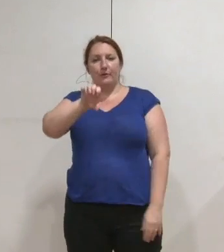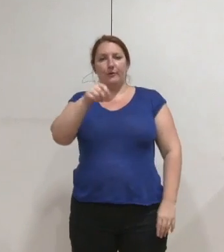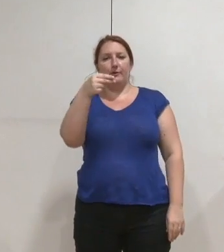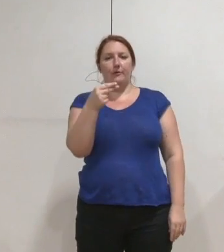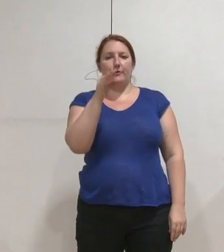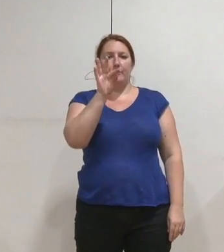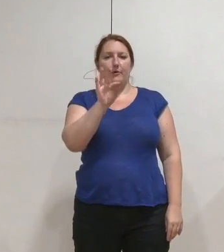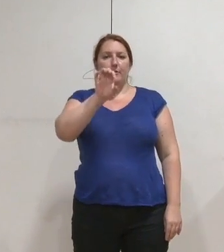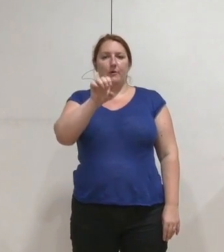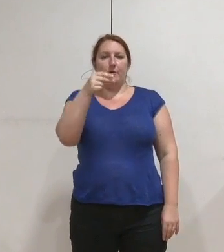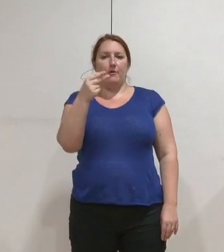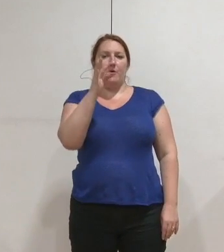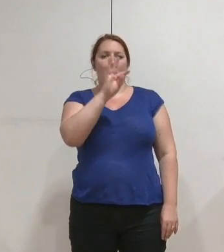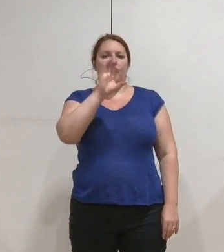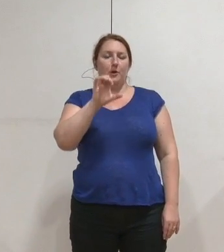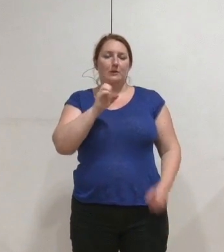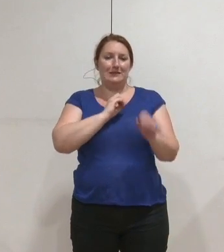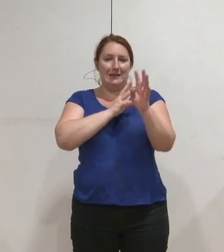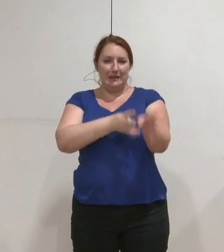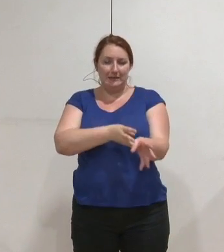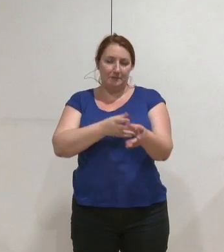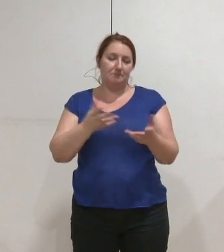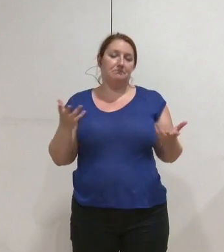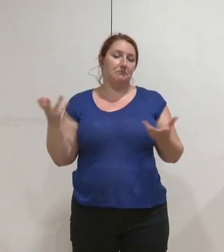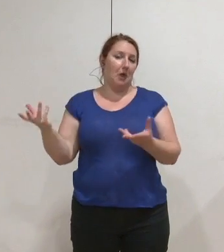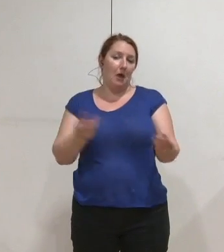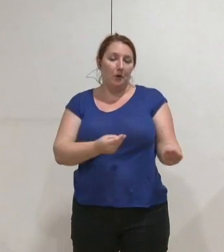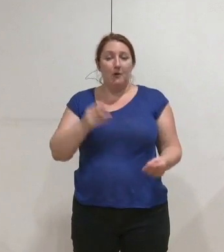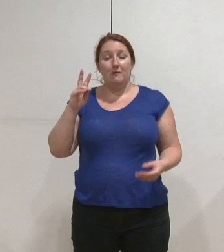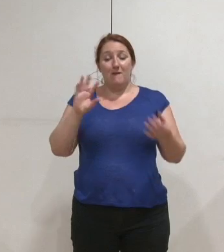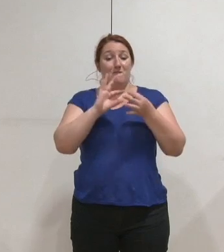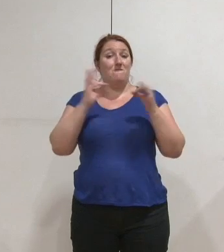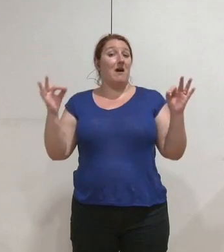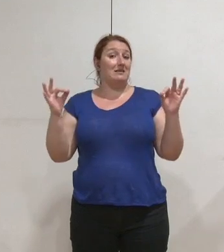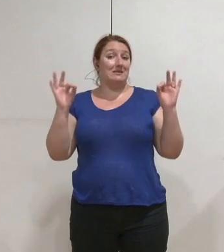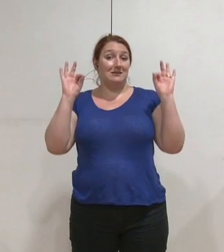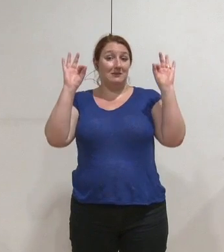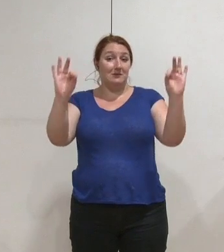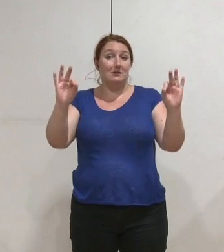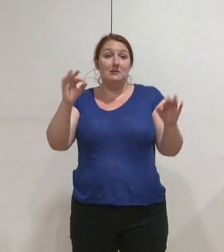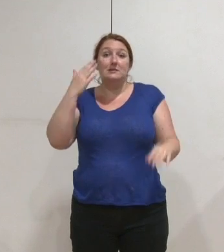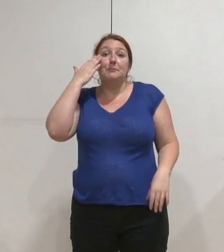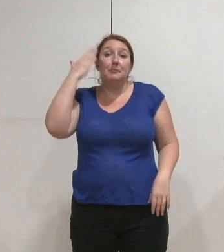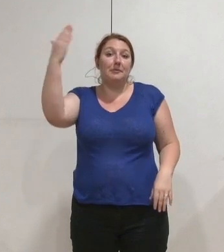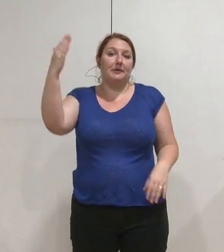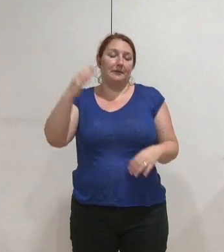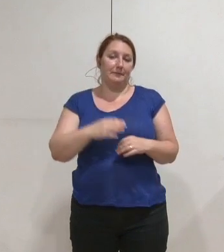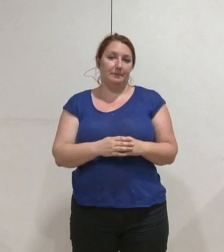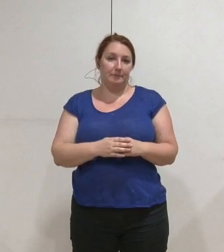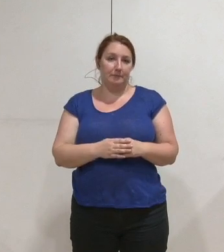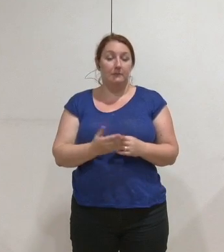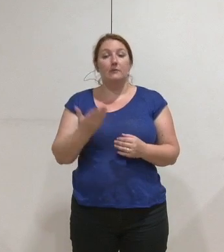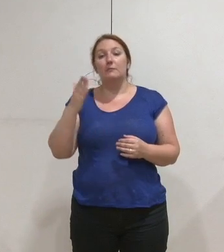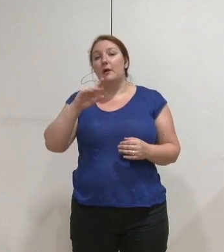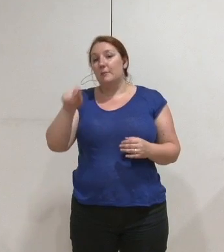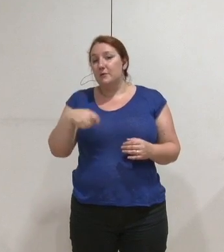est évident que le la phrase qui est indiquée dans la dans l'amendement est une phrase de principe qui nous permet d'affirmer cette cette possibilité mais qu'elle devra